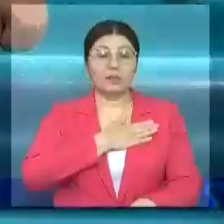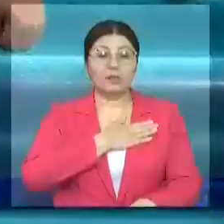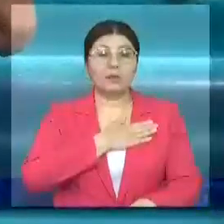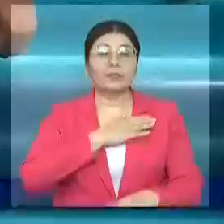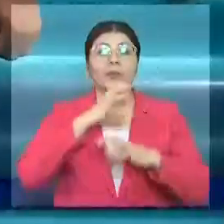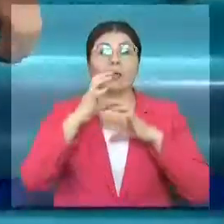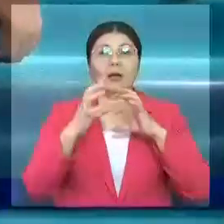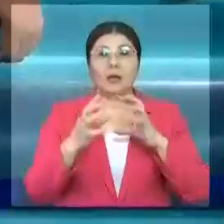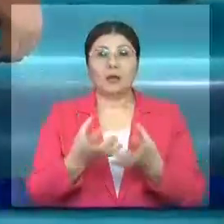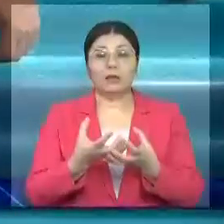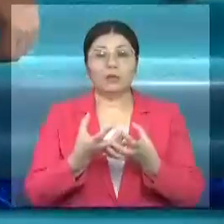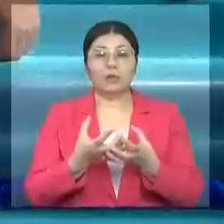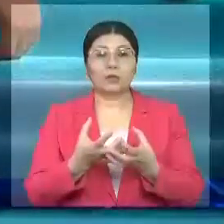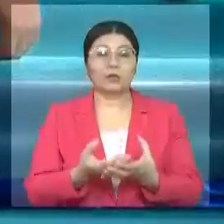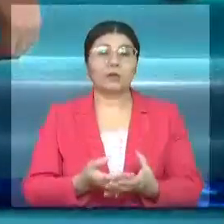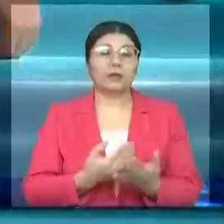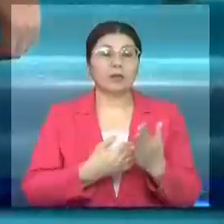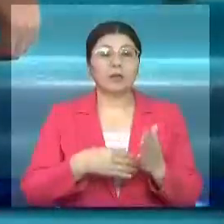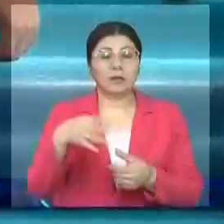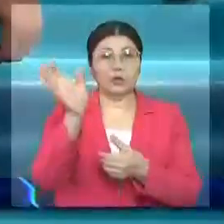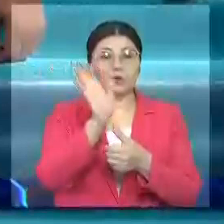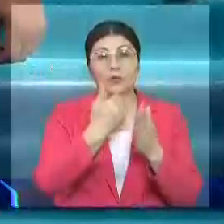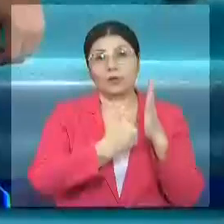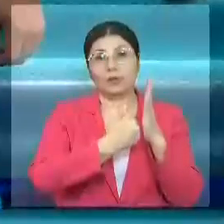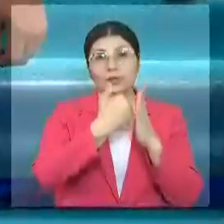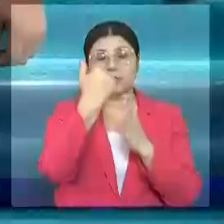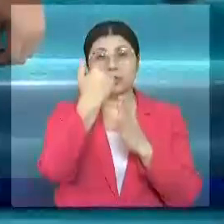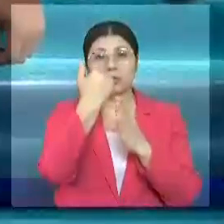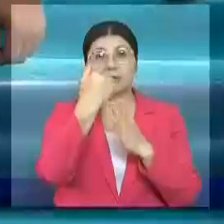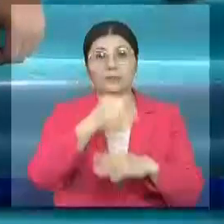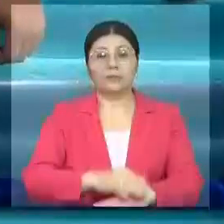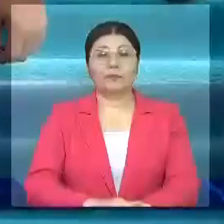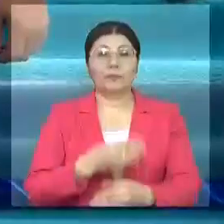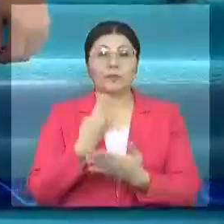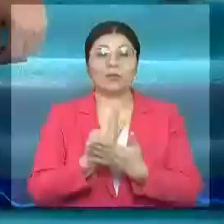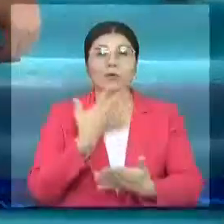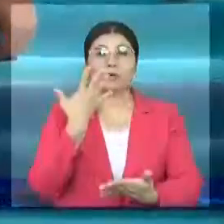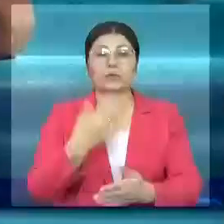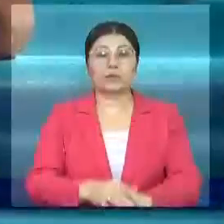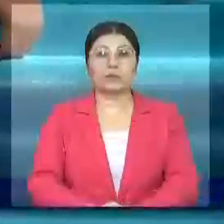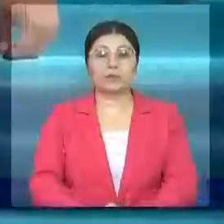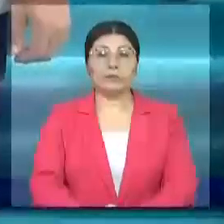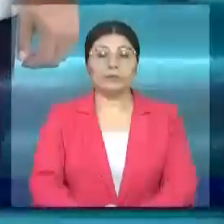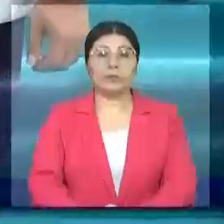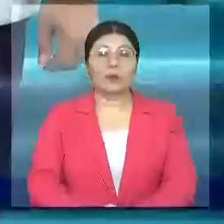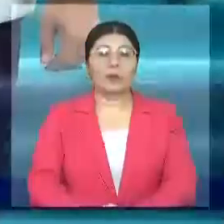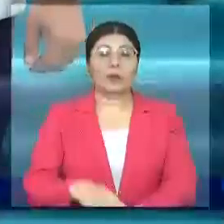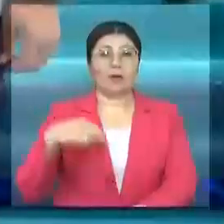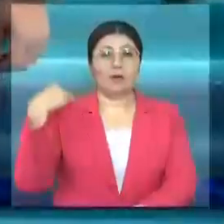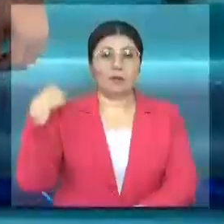әлем алдында көк байрағымен ерекшелейтін биік құндылық. Мемлекет